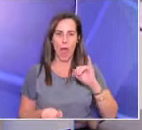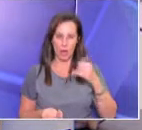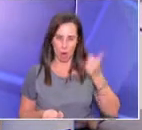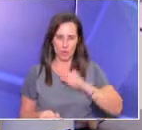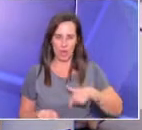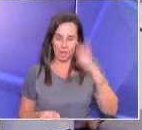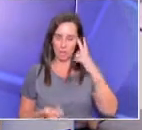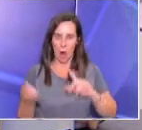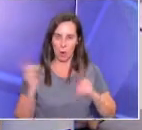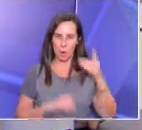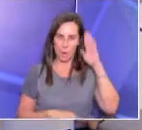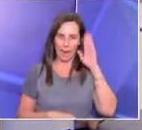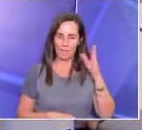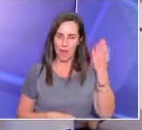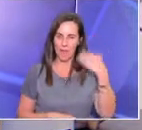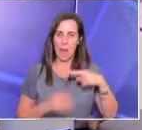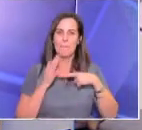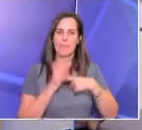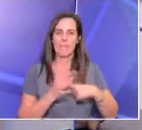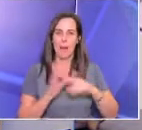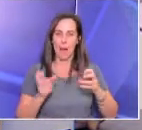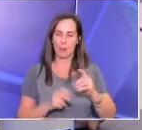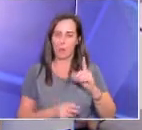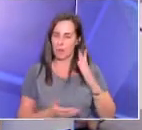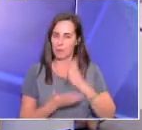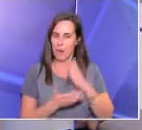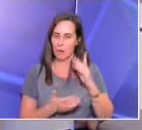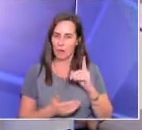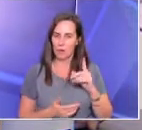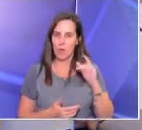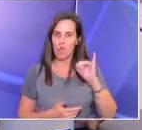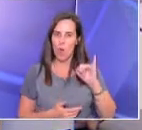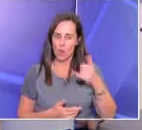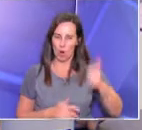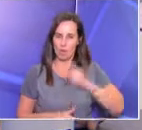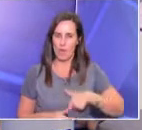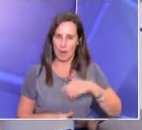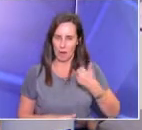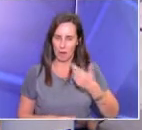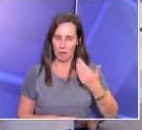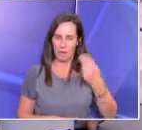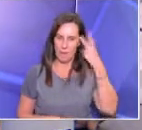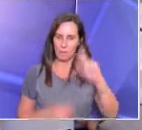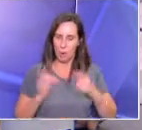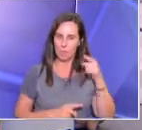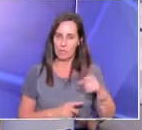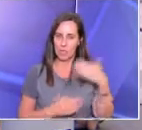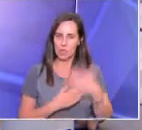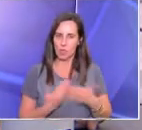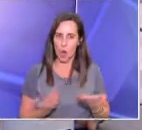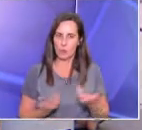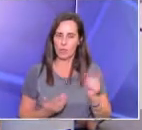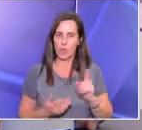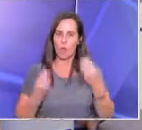אתה יודע, בדרך כלל בחיפה עוד היה מדגם ברדיו, אבל כבר באמצע היום הוא מבין מה הולך לקרות, ואתה יודע, זה סוף קריירה, זה לא